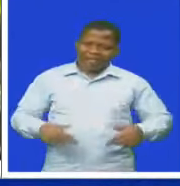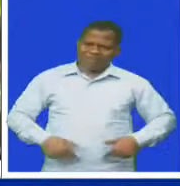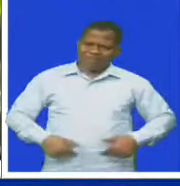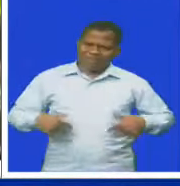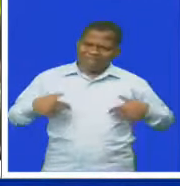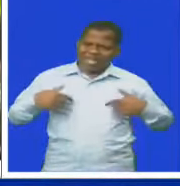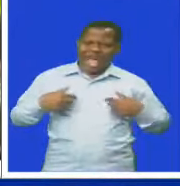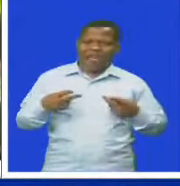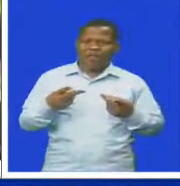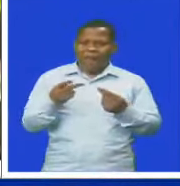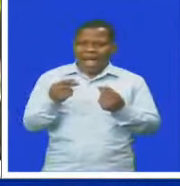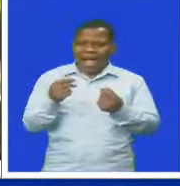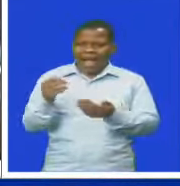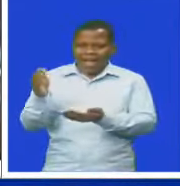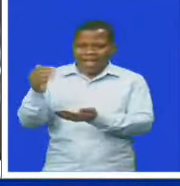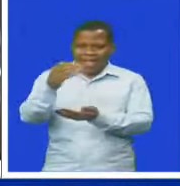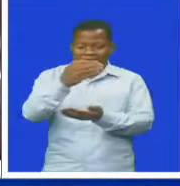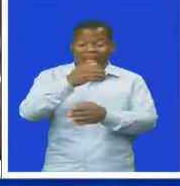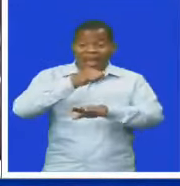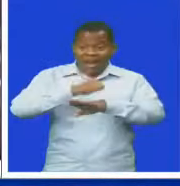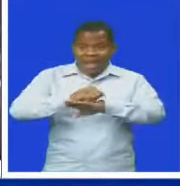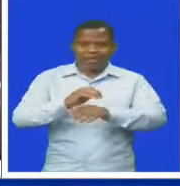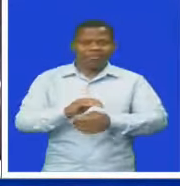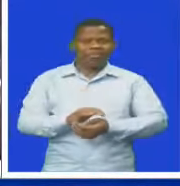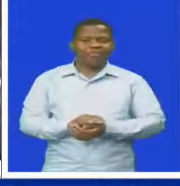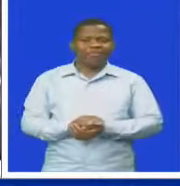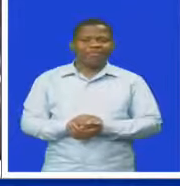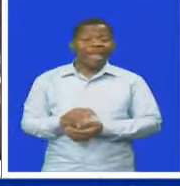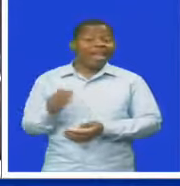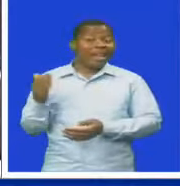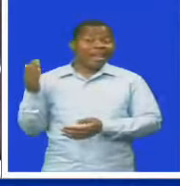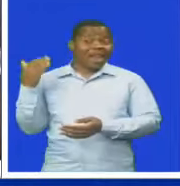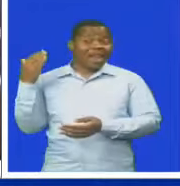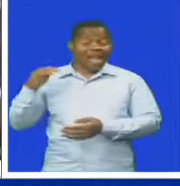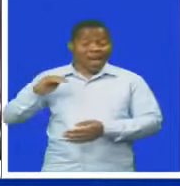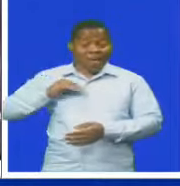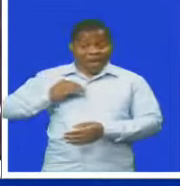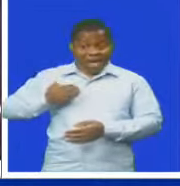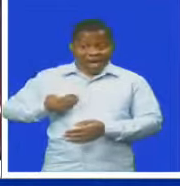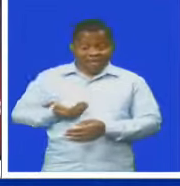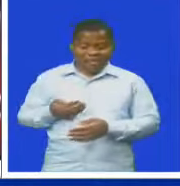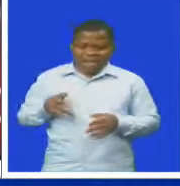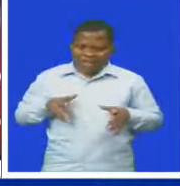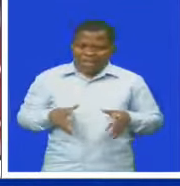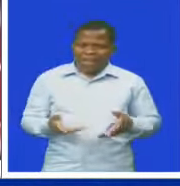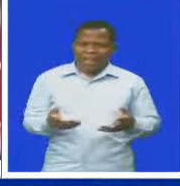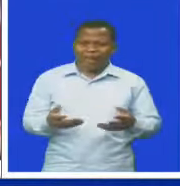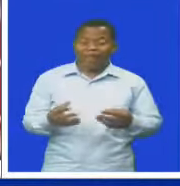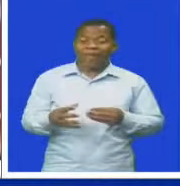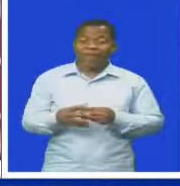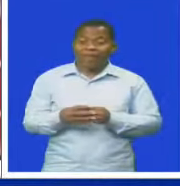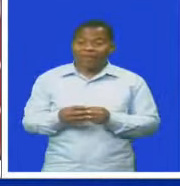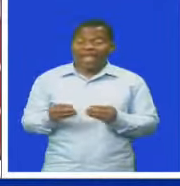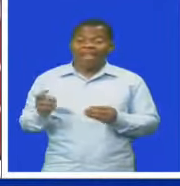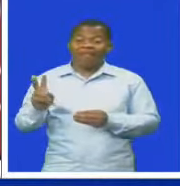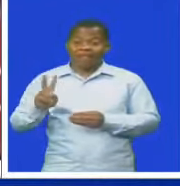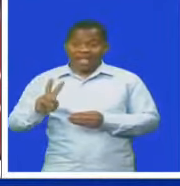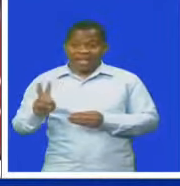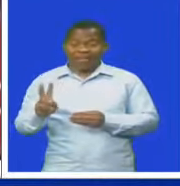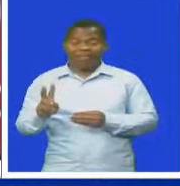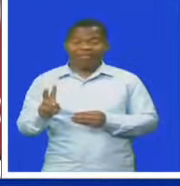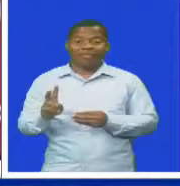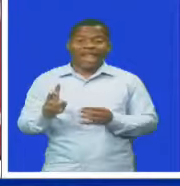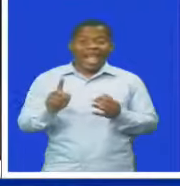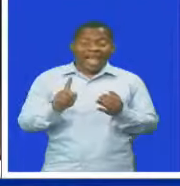tibhidvo letijwayelekile kodwa kusukela eminyakeni lembalwa leyendlulile bese kunedinguquko ngalokho labakufoyako